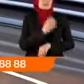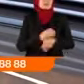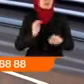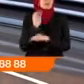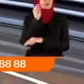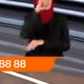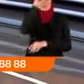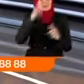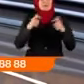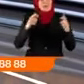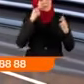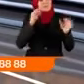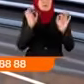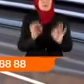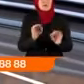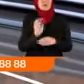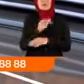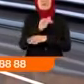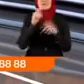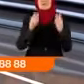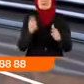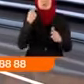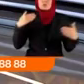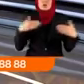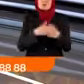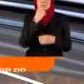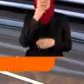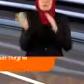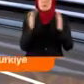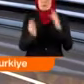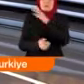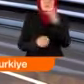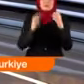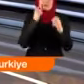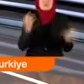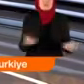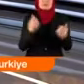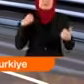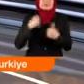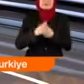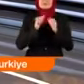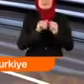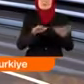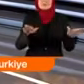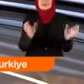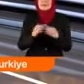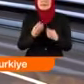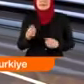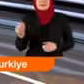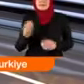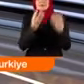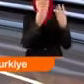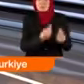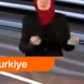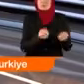sıcak gelişmeler ile başlayacağız Manavgat'tan dün akşam sert rüzgarın da etkisiyle yangın tekrar yayıldı ekipler söndürme çalışmalarında